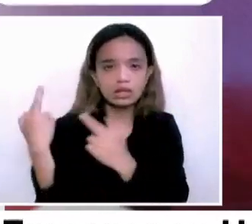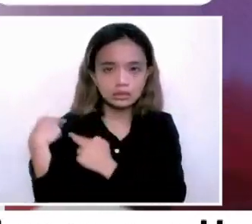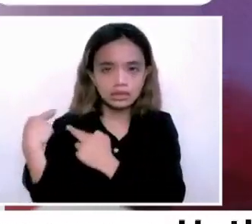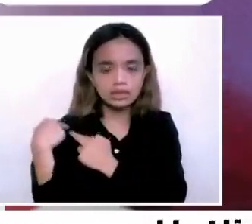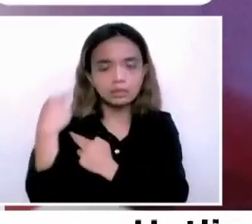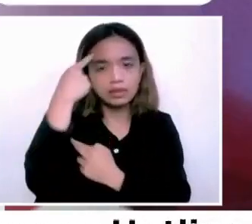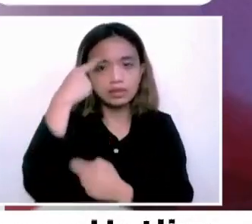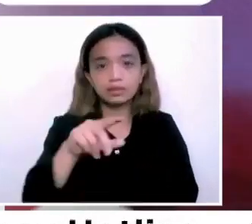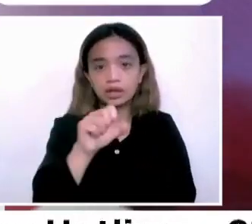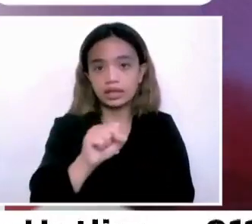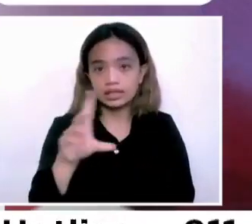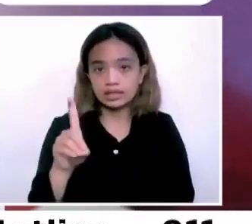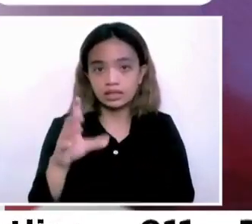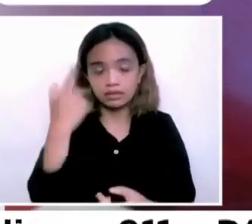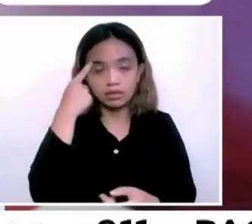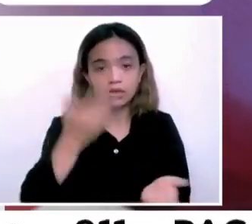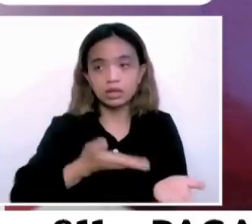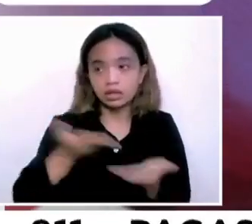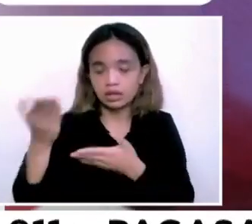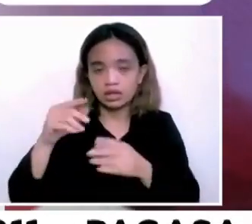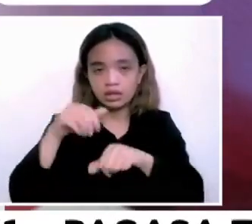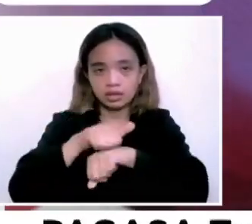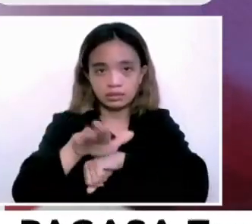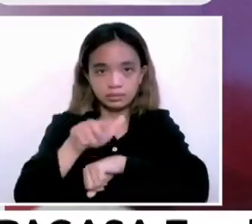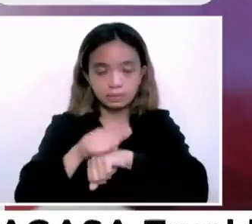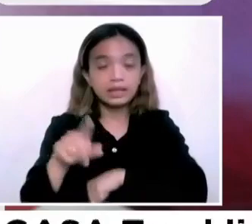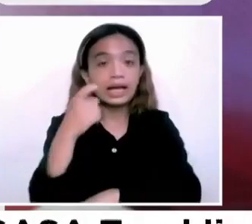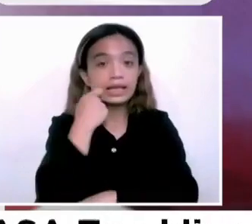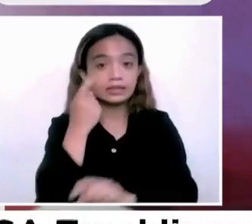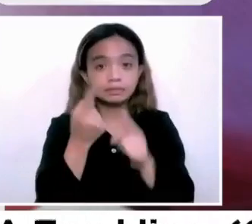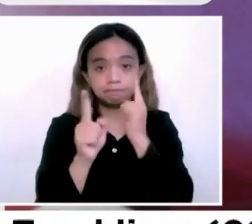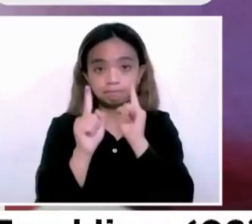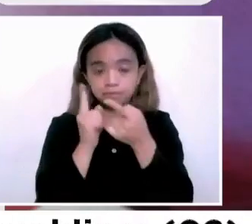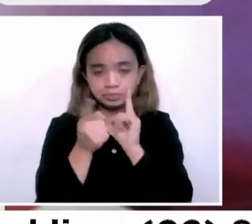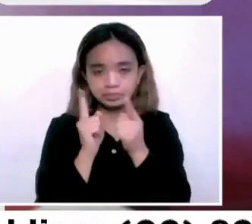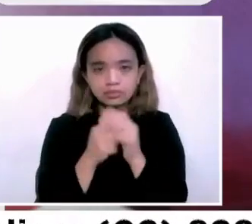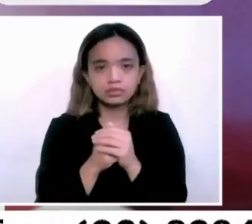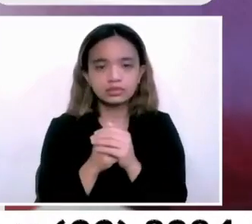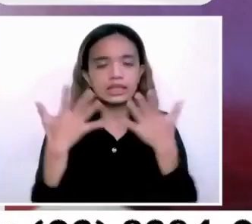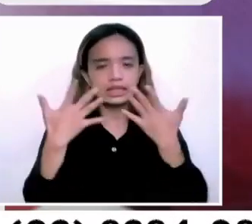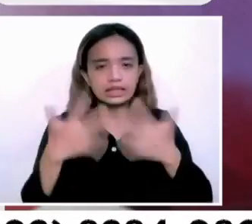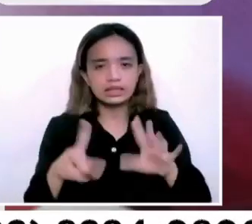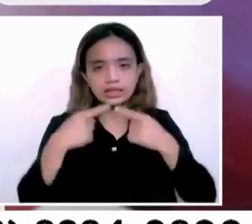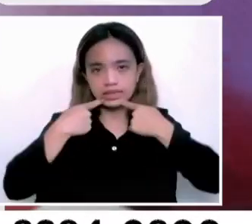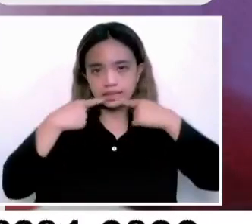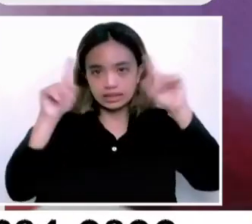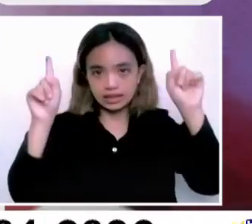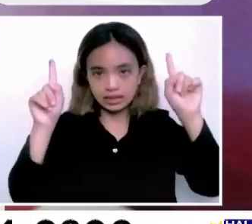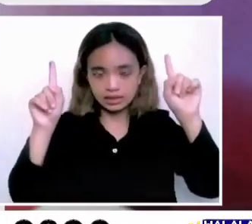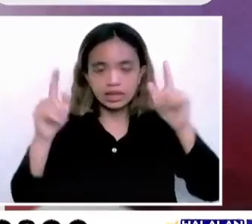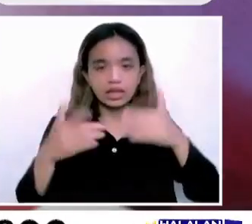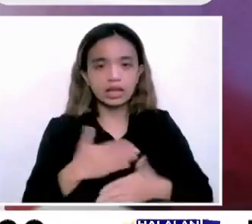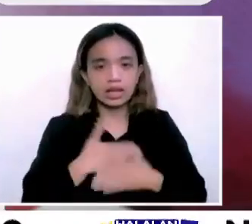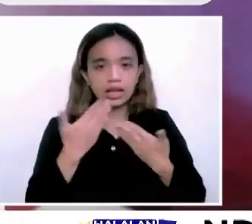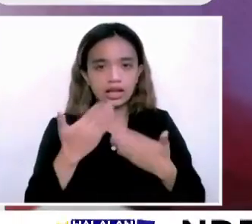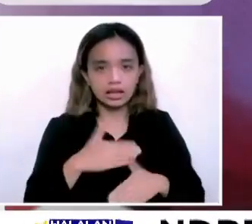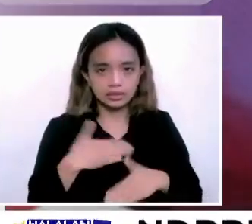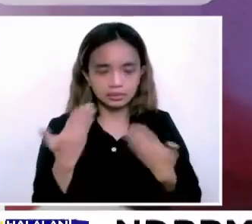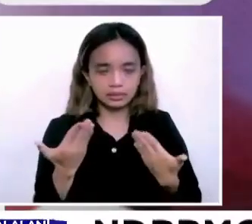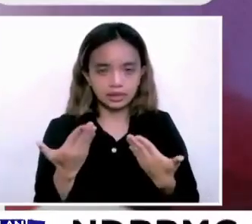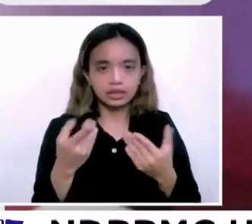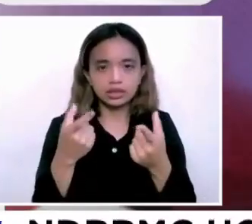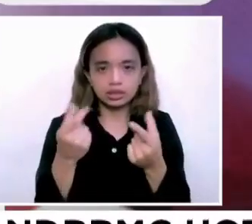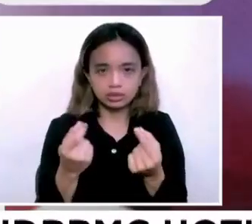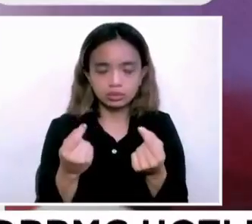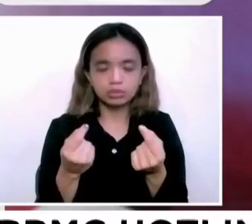ang transmission. Yung mga nakausap nating guro kanina, ayon sa kanila, mission accomplished at masaya silang nagampanan ang kanilang papel